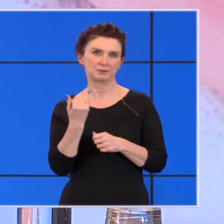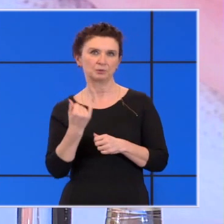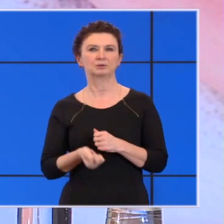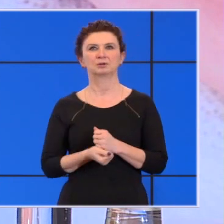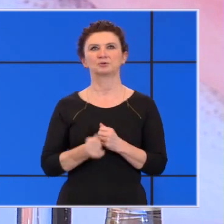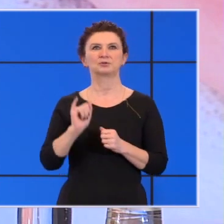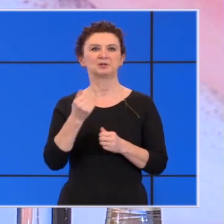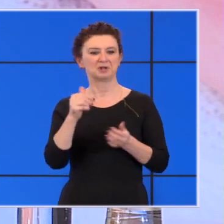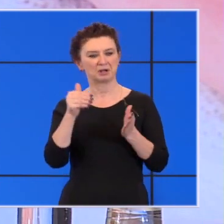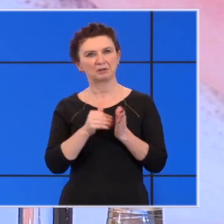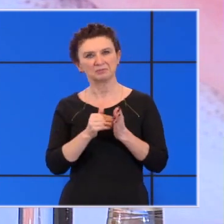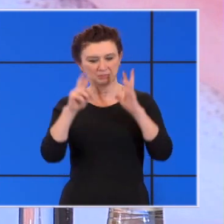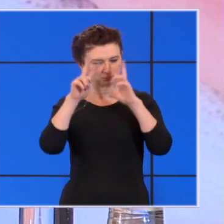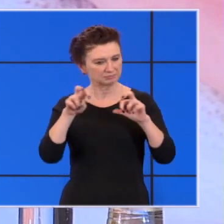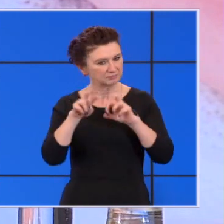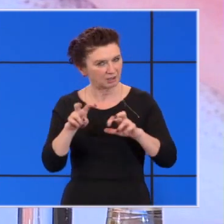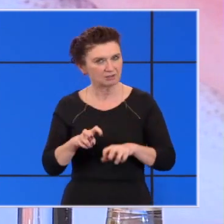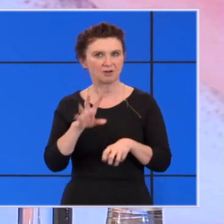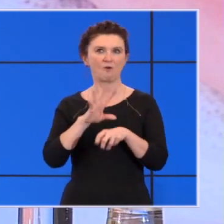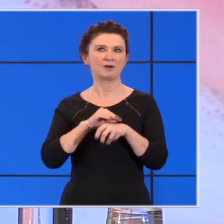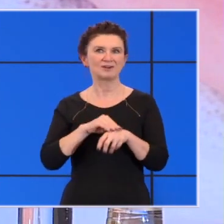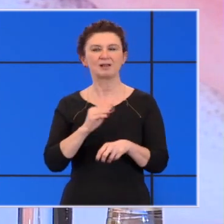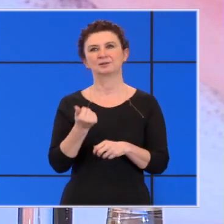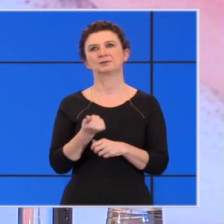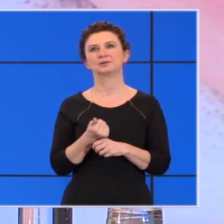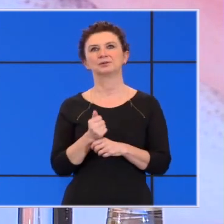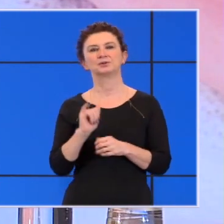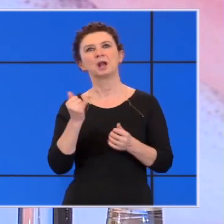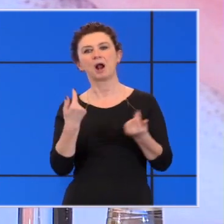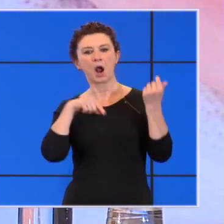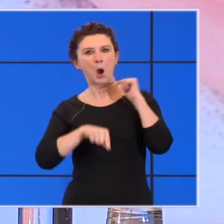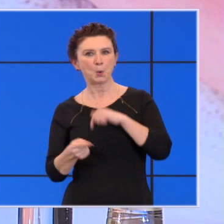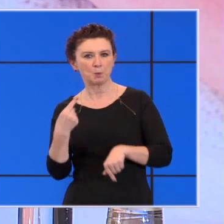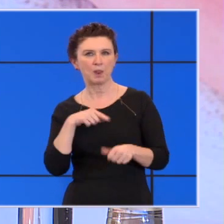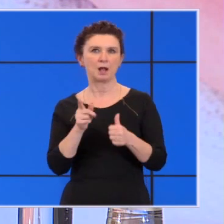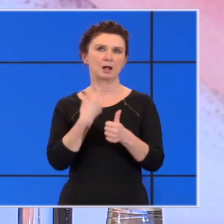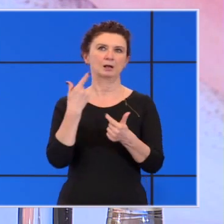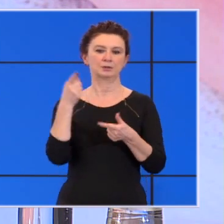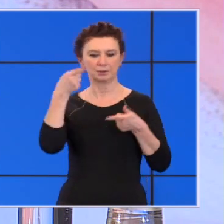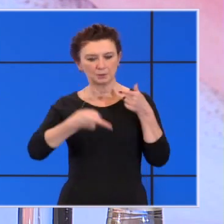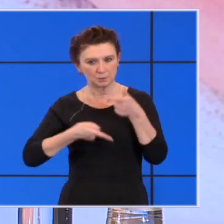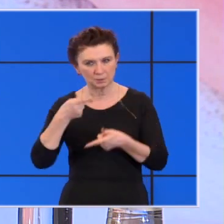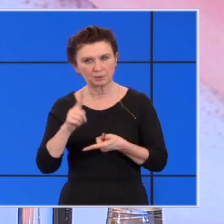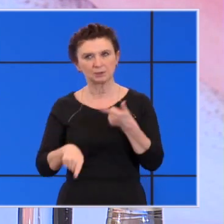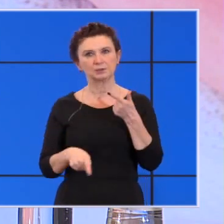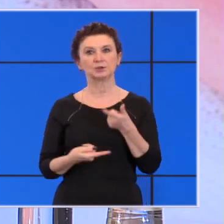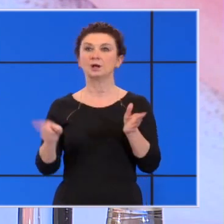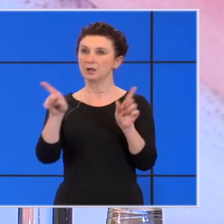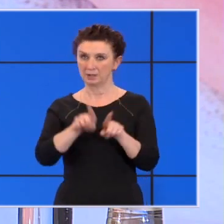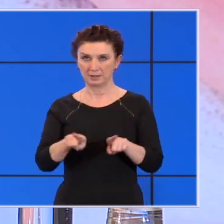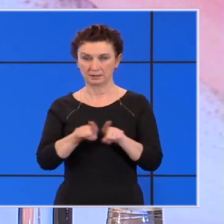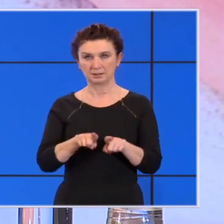niepłodność leczyć wszystkimi dostępnymi metodami, hormonalnie, chirurgicznie, ale także metodą in